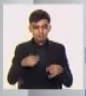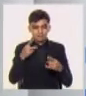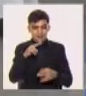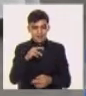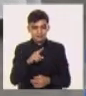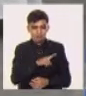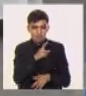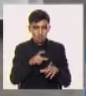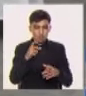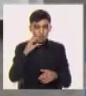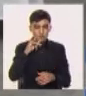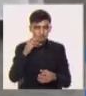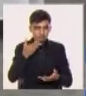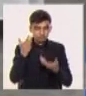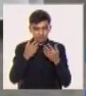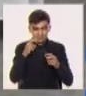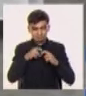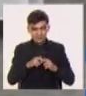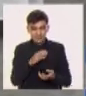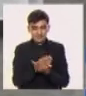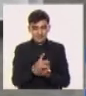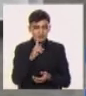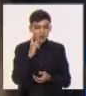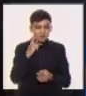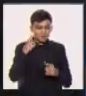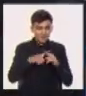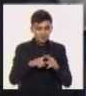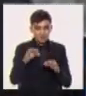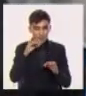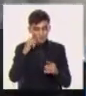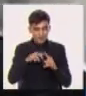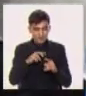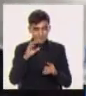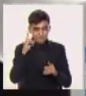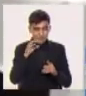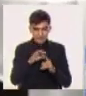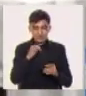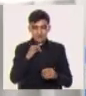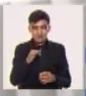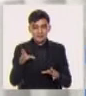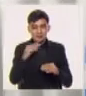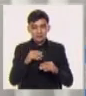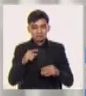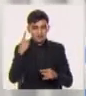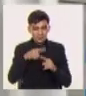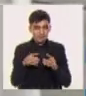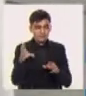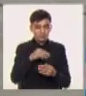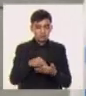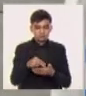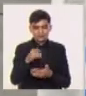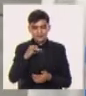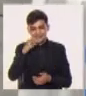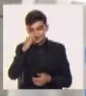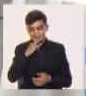проводят научные исследования в планах развития зеленых технологий. Также участники встречи решили, что все оборудование для обучения будет